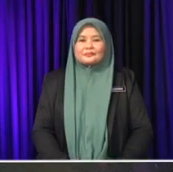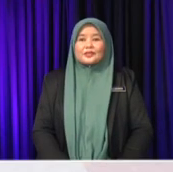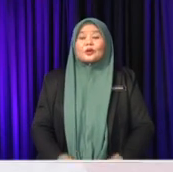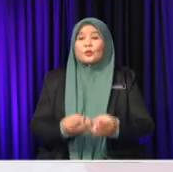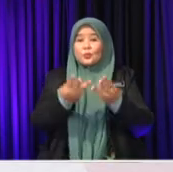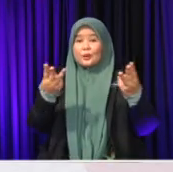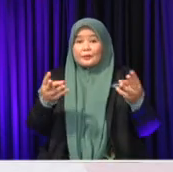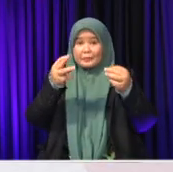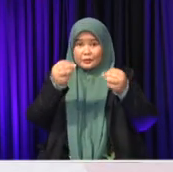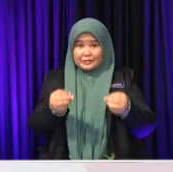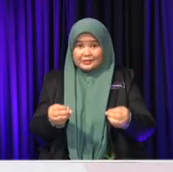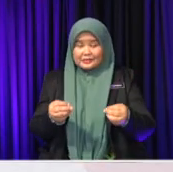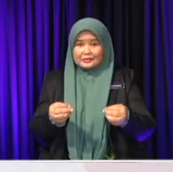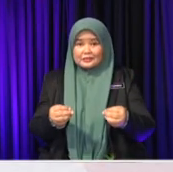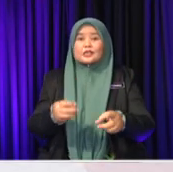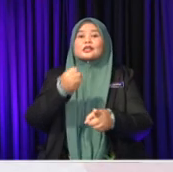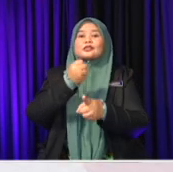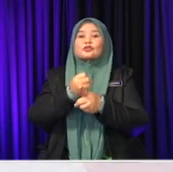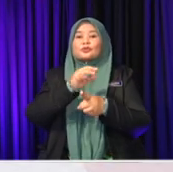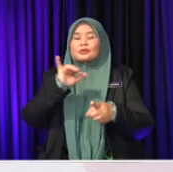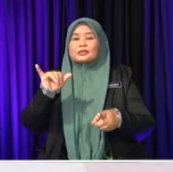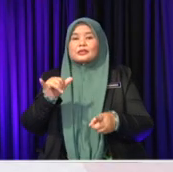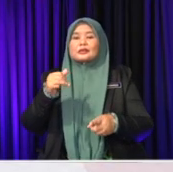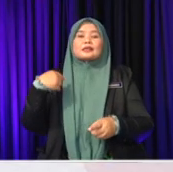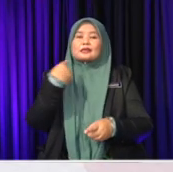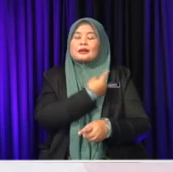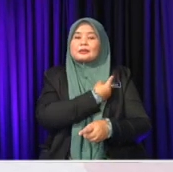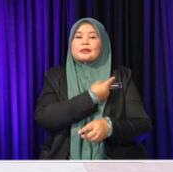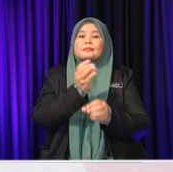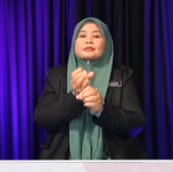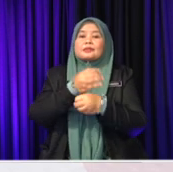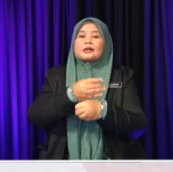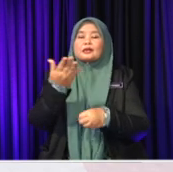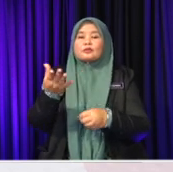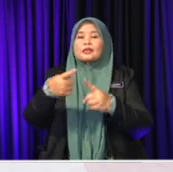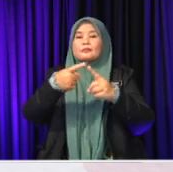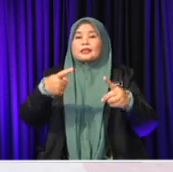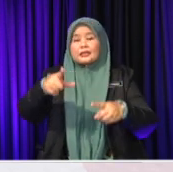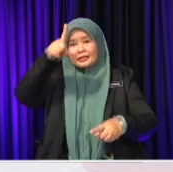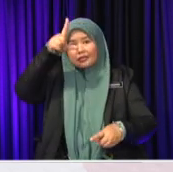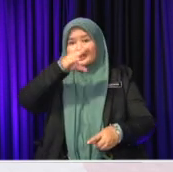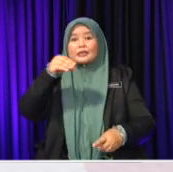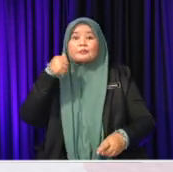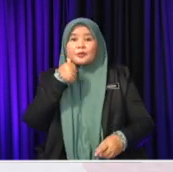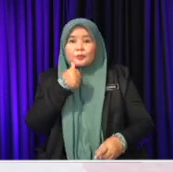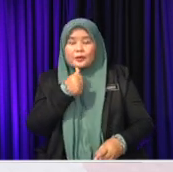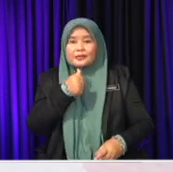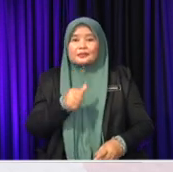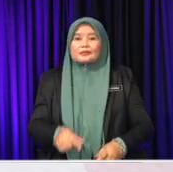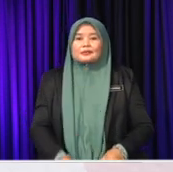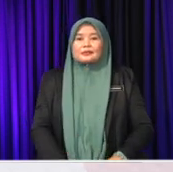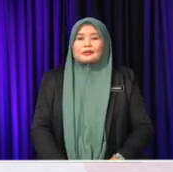manusia Sesungguhnya kami telah menciptakan kamu daripada lelaki dan perempuan